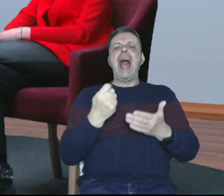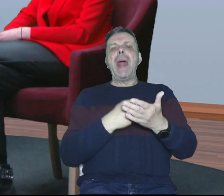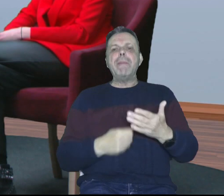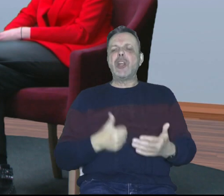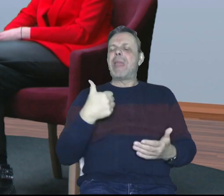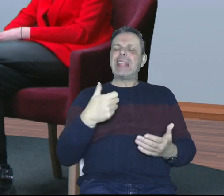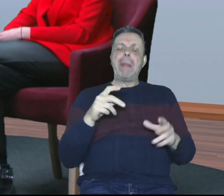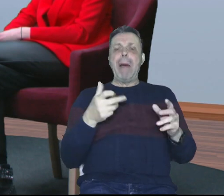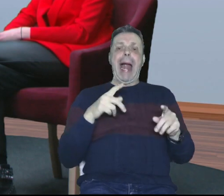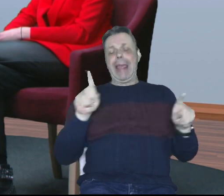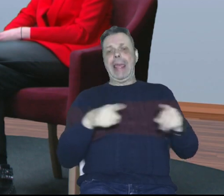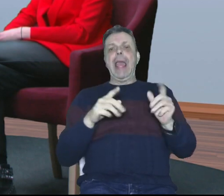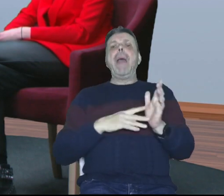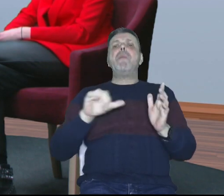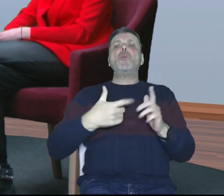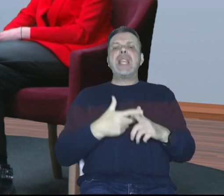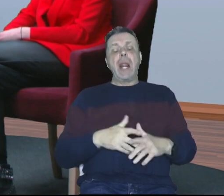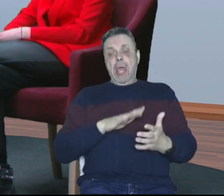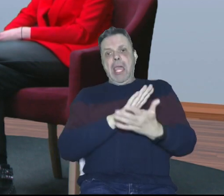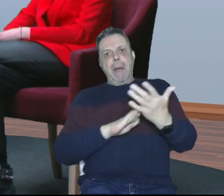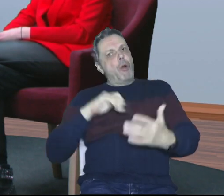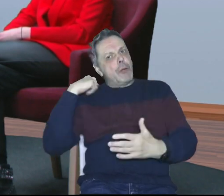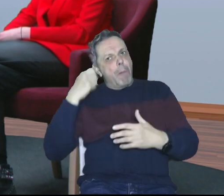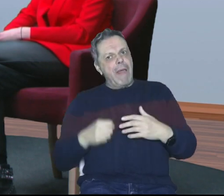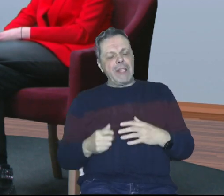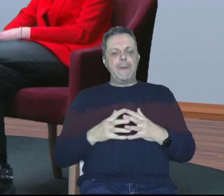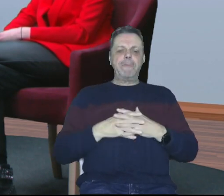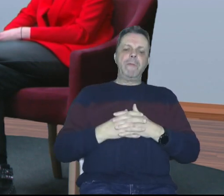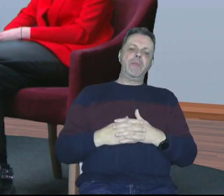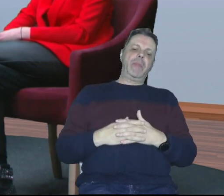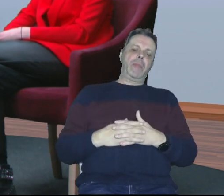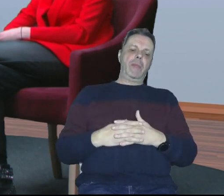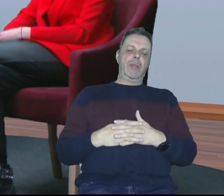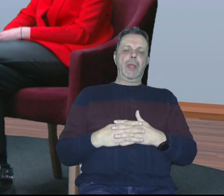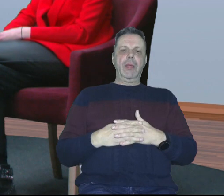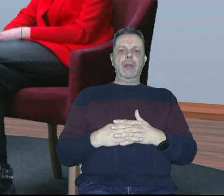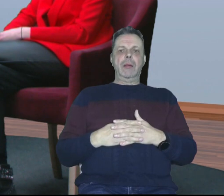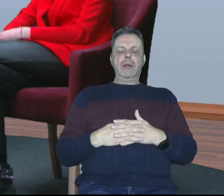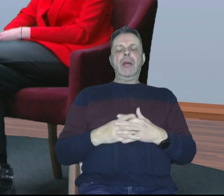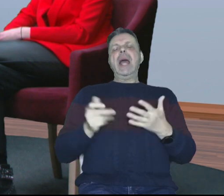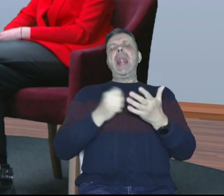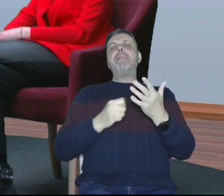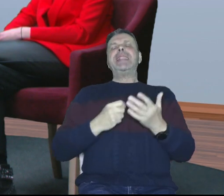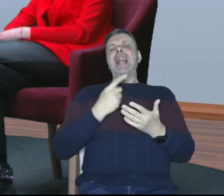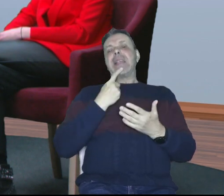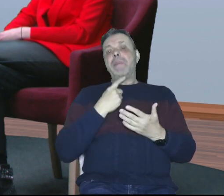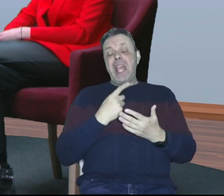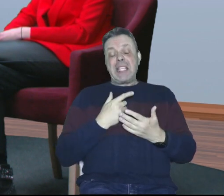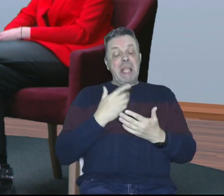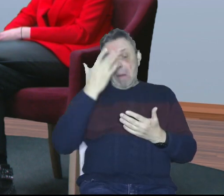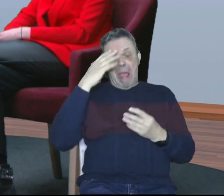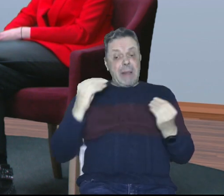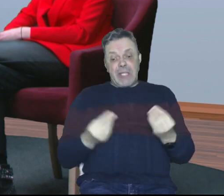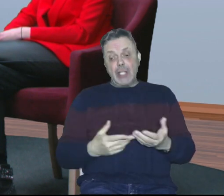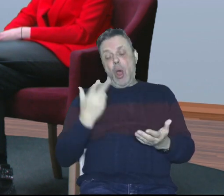što kažeš na to da ja napišem jedan mjuziklić pa da se bacim u glazbene vode? Može, Irena, nema problema. Uglavnom, napisala sam